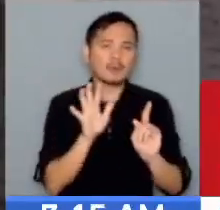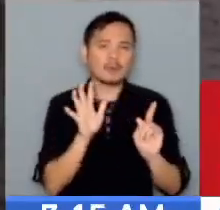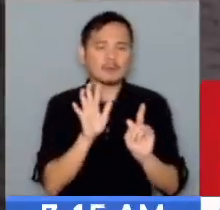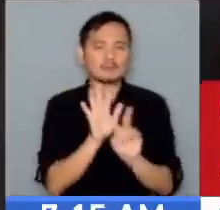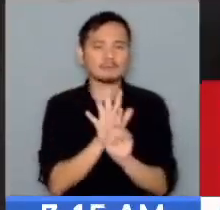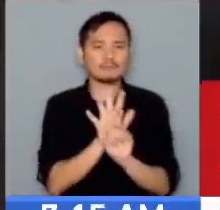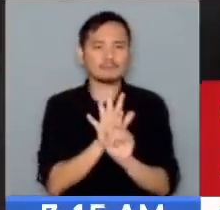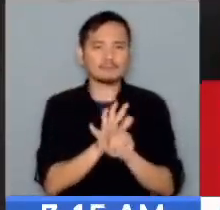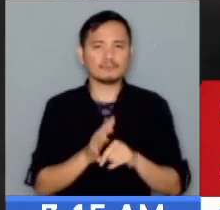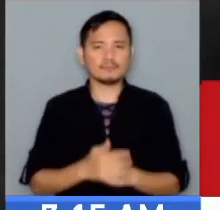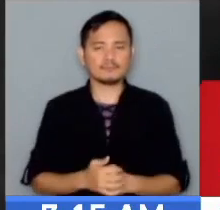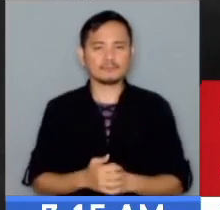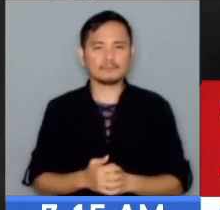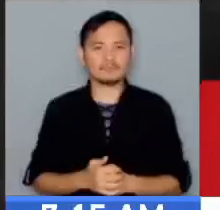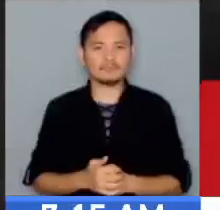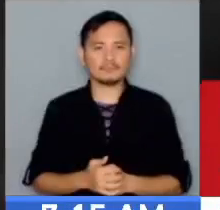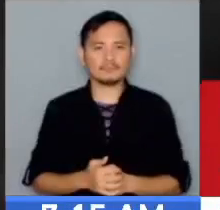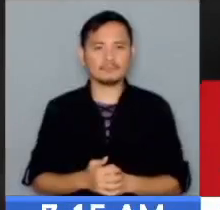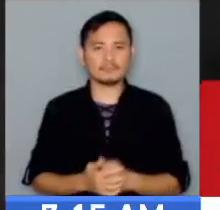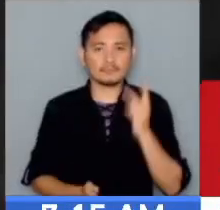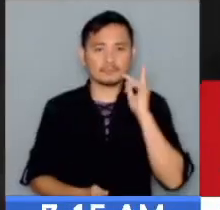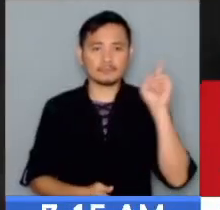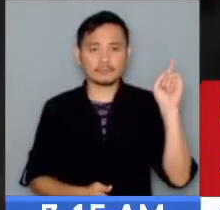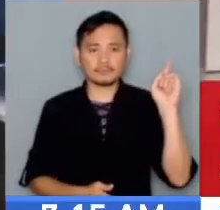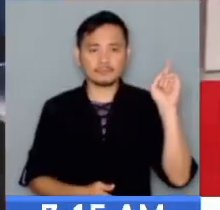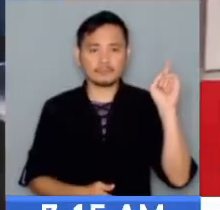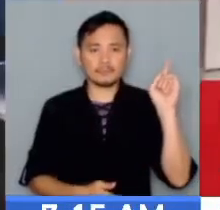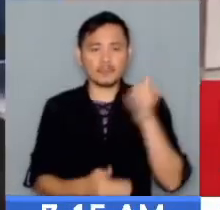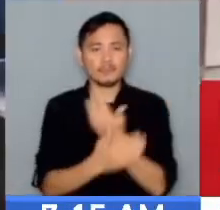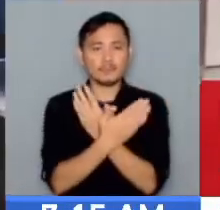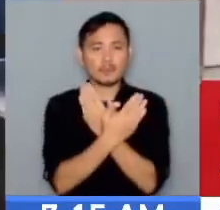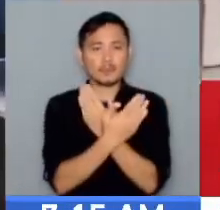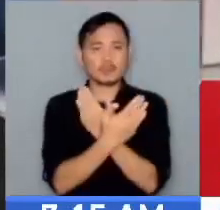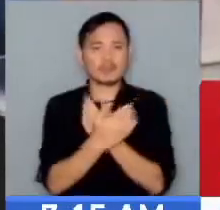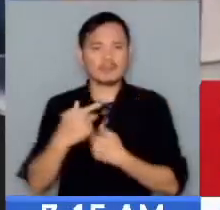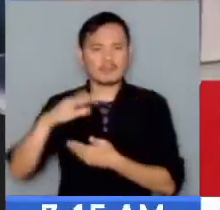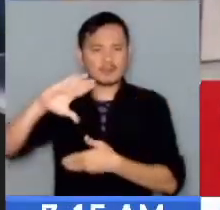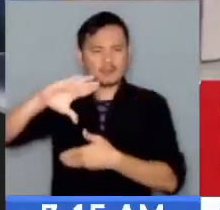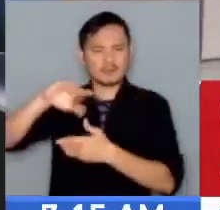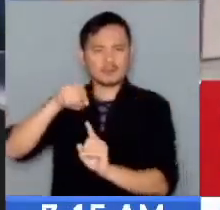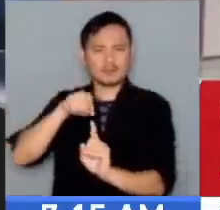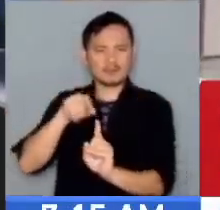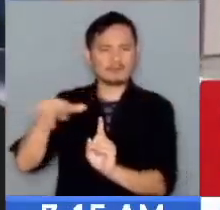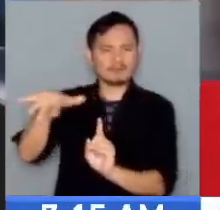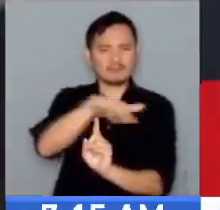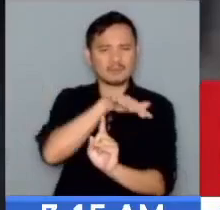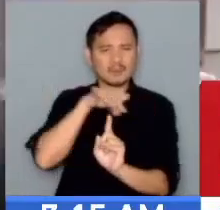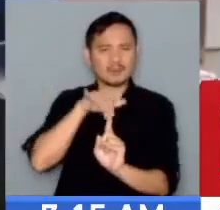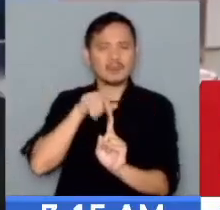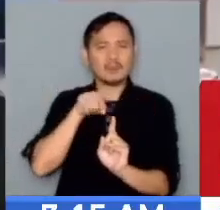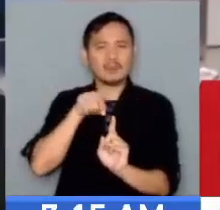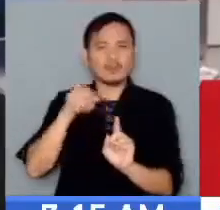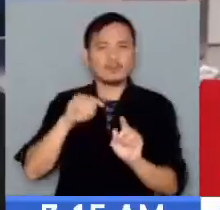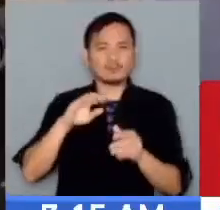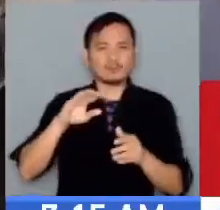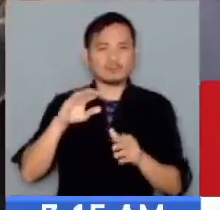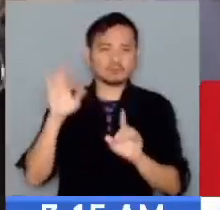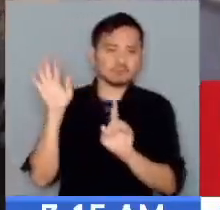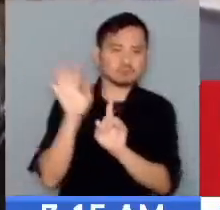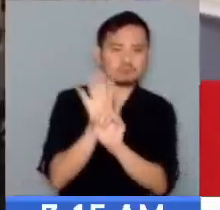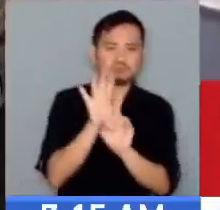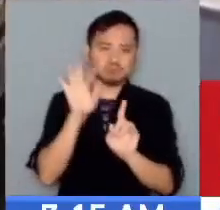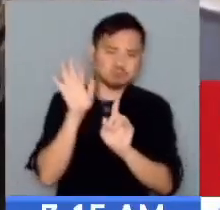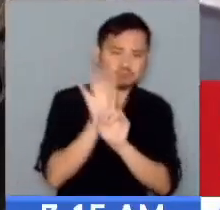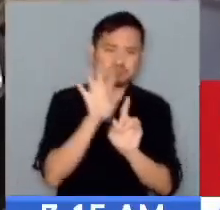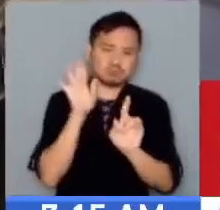Binabalik-balikan ng gotohan sa bahaging ito ng monumento sa Caloocan. Bukod kasi sa masarap, pasok sa budget ng karamihan. Yun nga lang bahagya